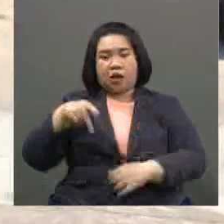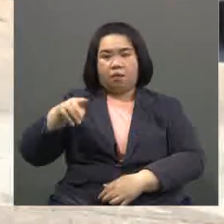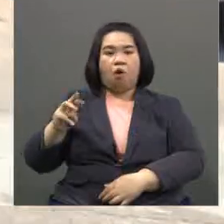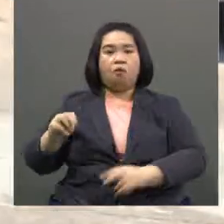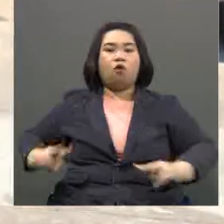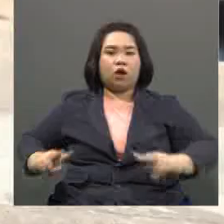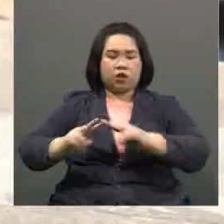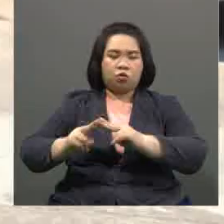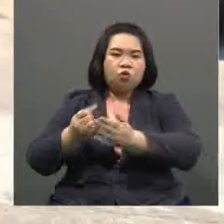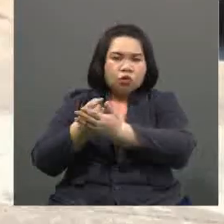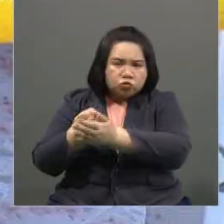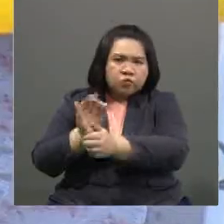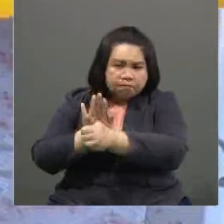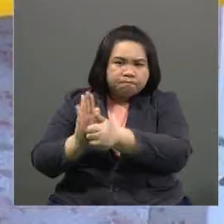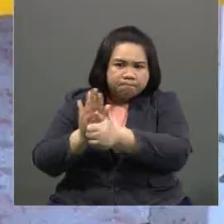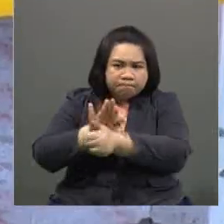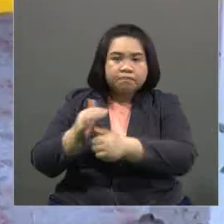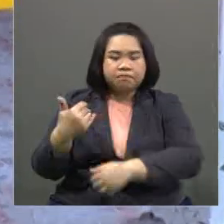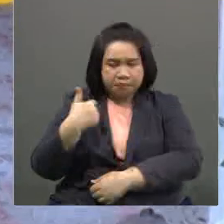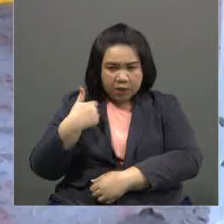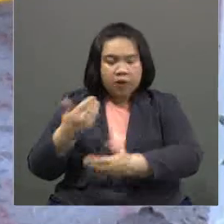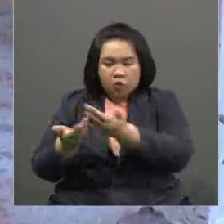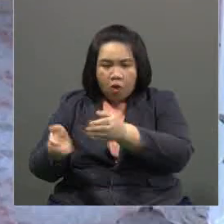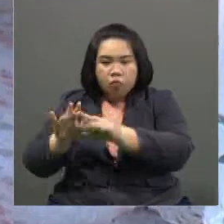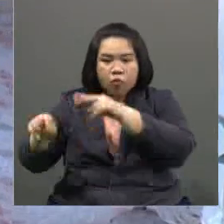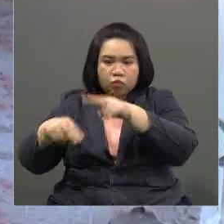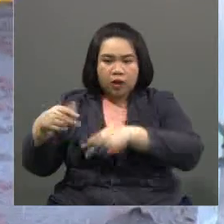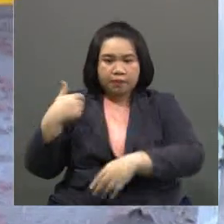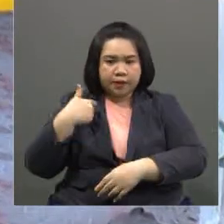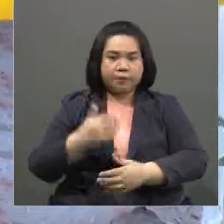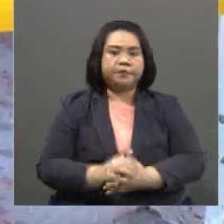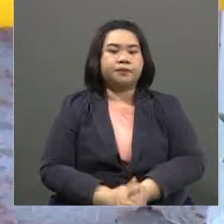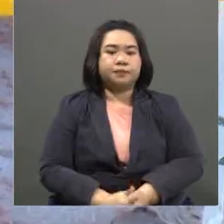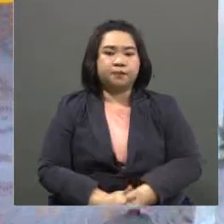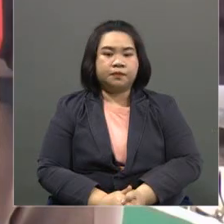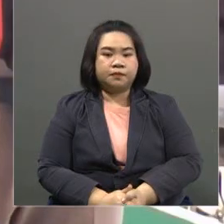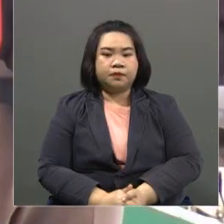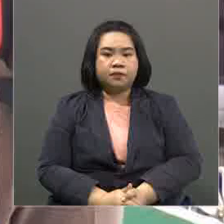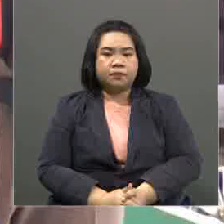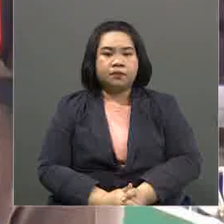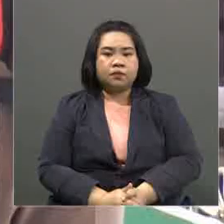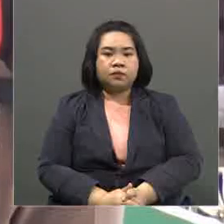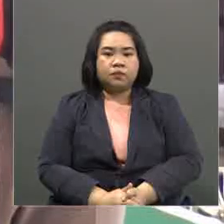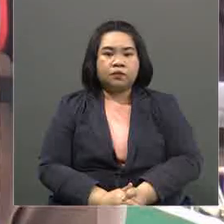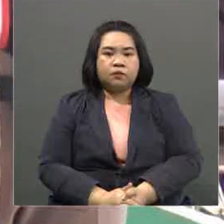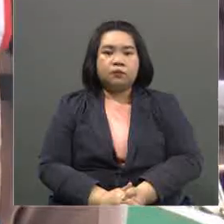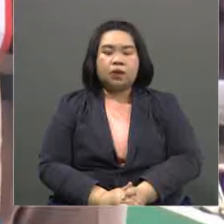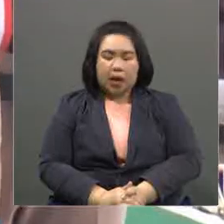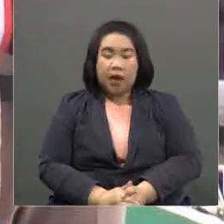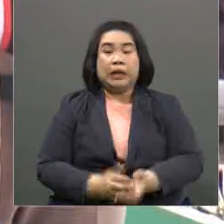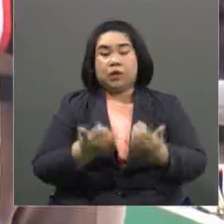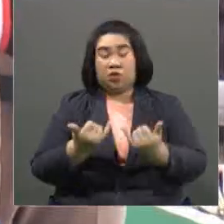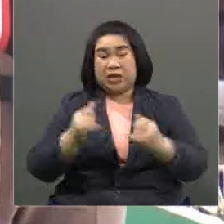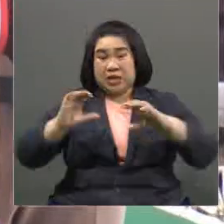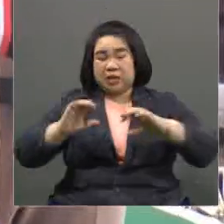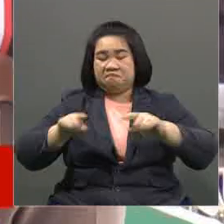ไปเยียวยาจิตใจของเด็กแล้วก็ครอบครัวแล้วนะคะไปฟังเสียงกันค่ะเบื้องต้นก็ให้ออก